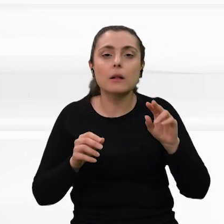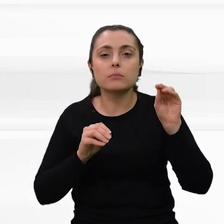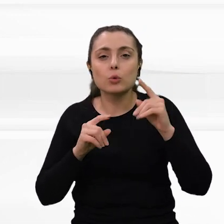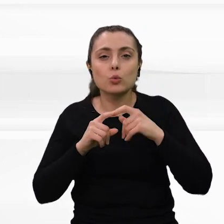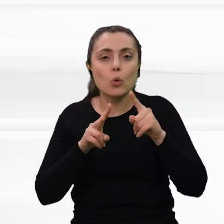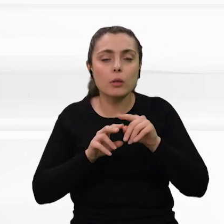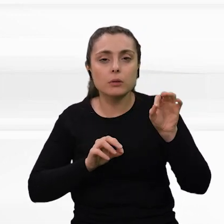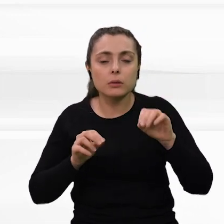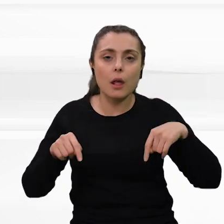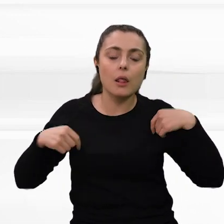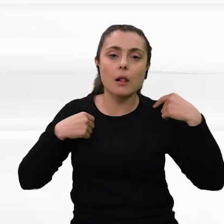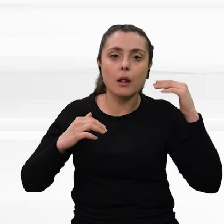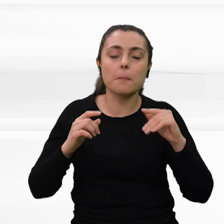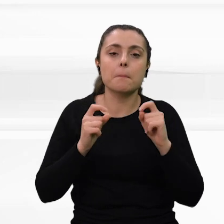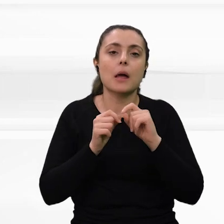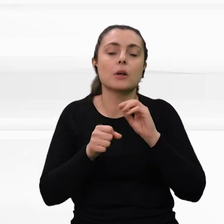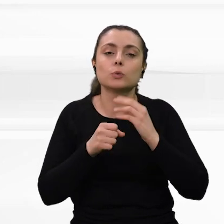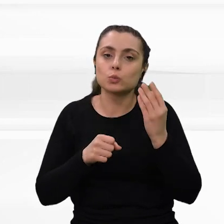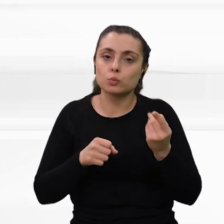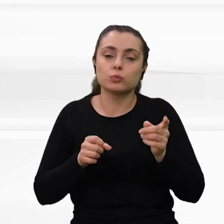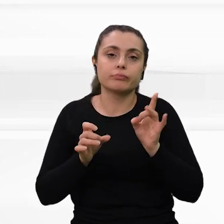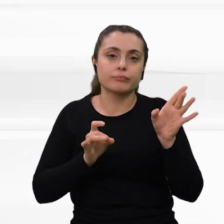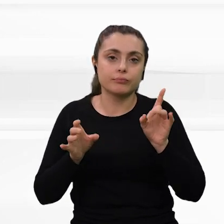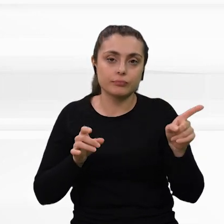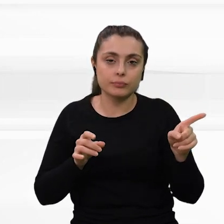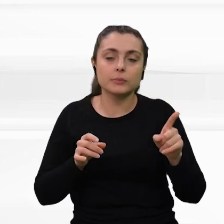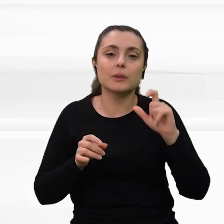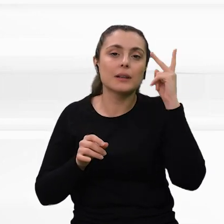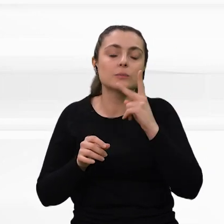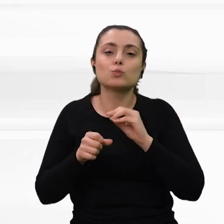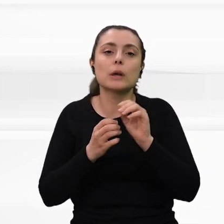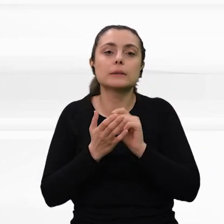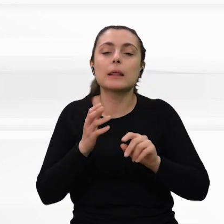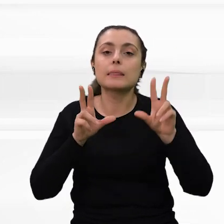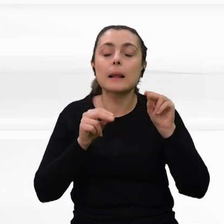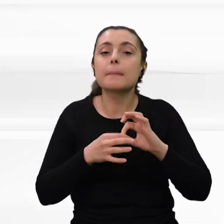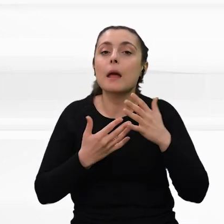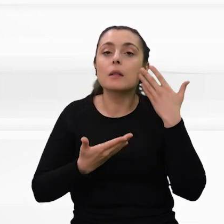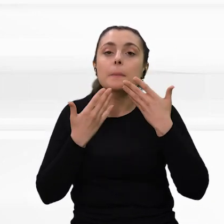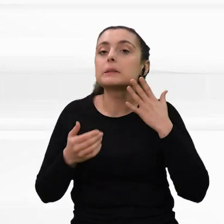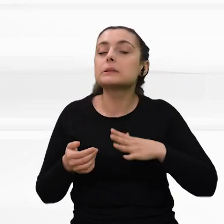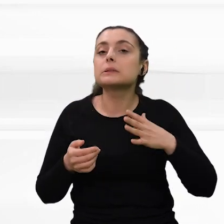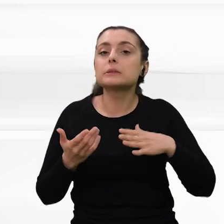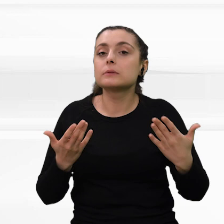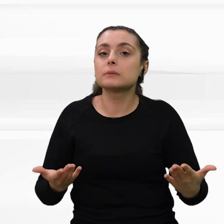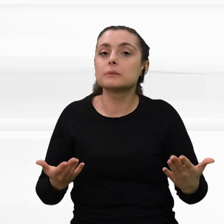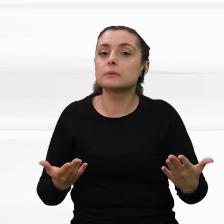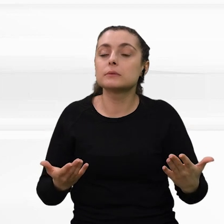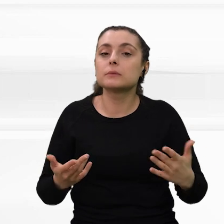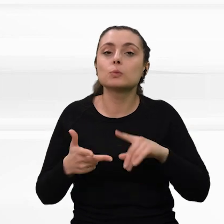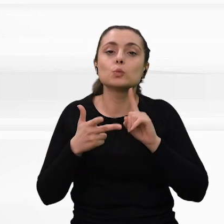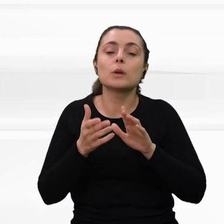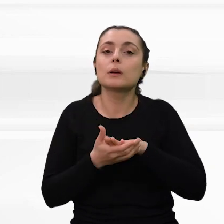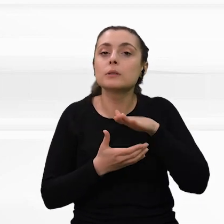kontrast on Dolayısıyla B seçeneği iyiydi olur onu da eledik ressam bu eserinde tam olarak ne anlatmak istemektedir